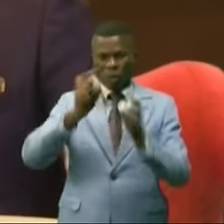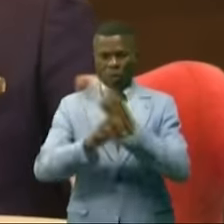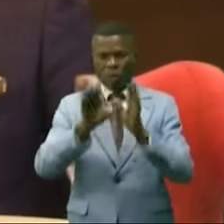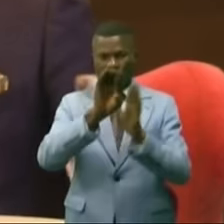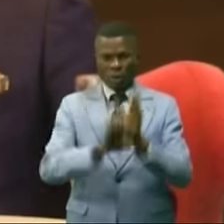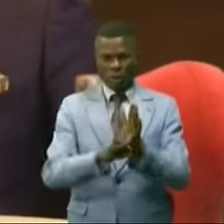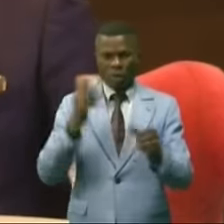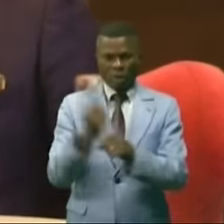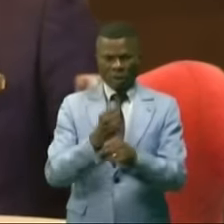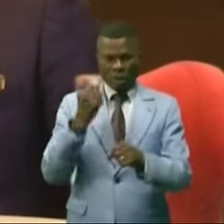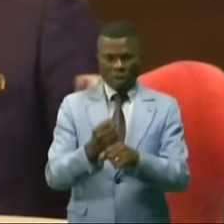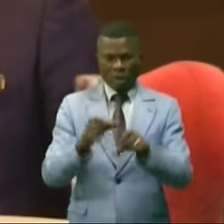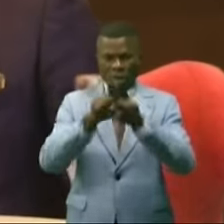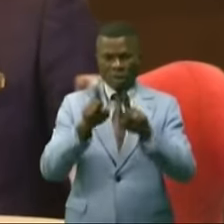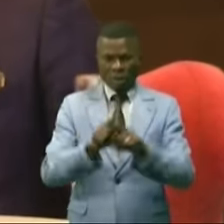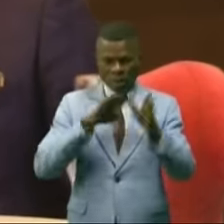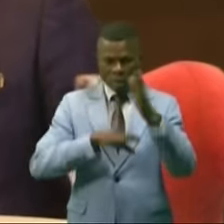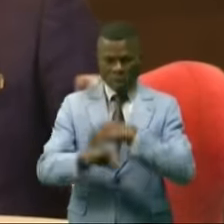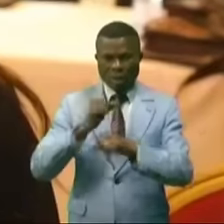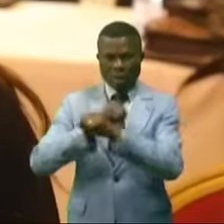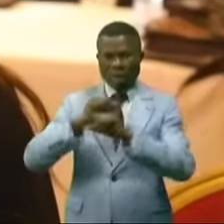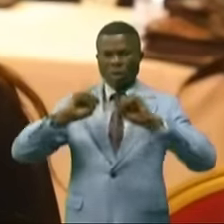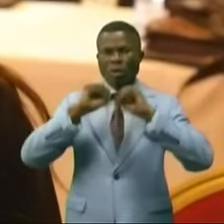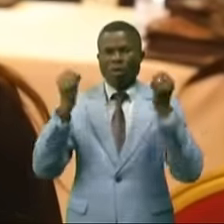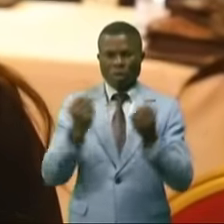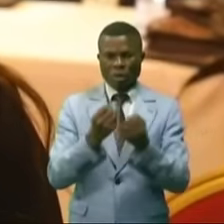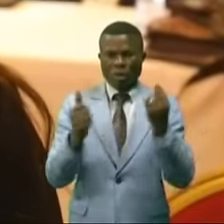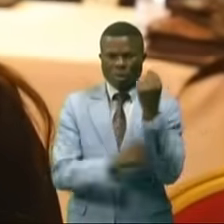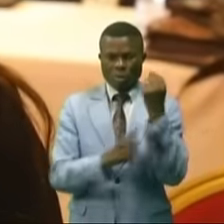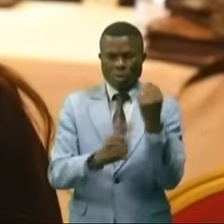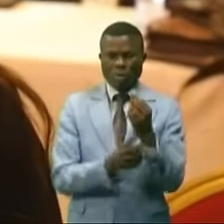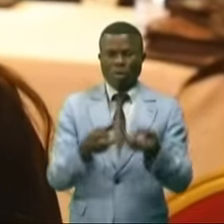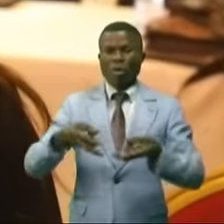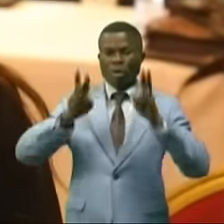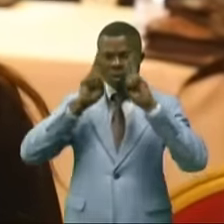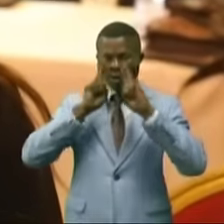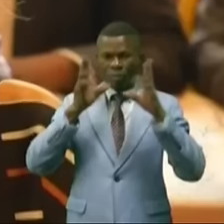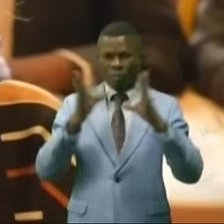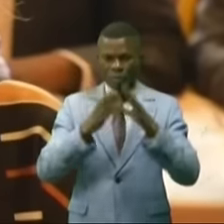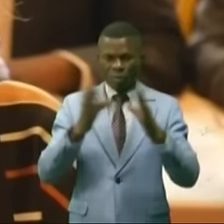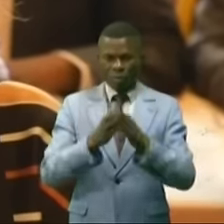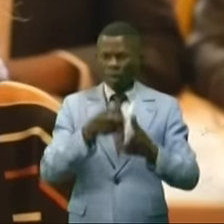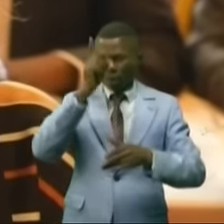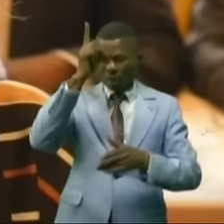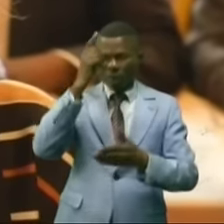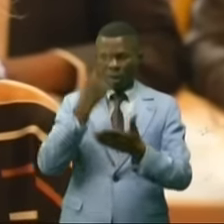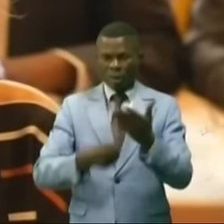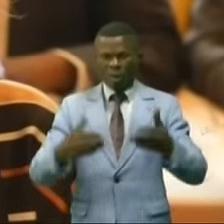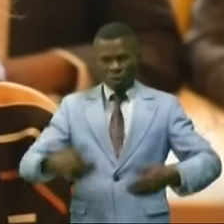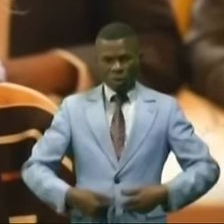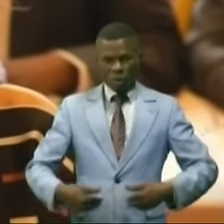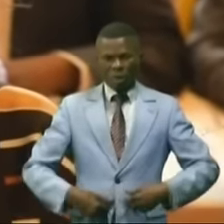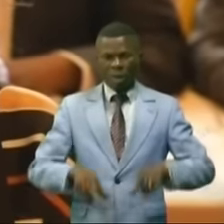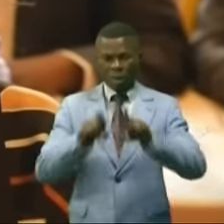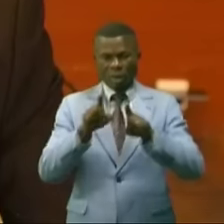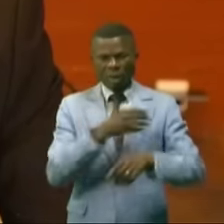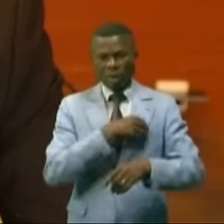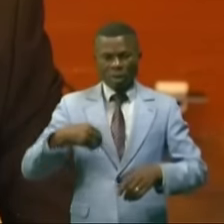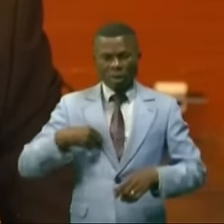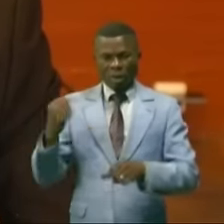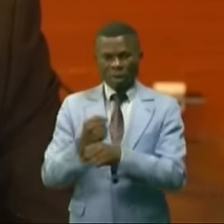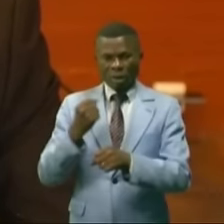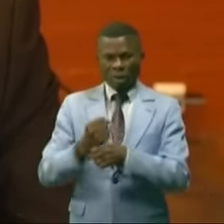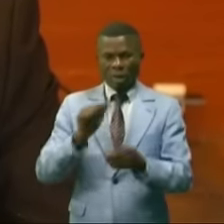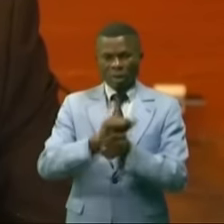conditions de travail et l'accès à la protection sociale de personnes vulnérables avec comme priorité les jeunes et les femmes œuvrant dans